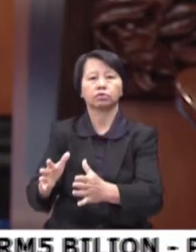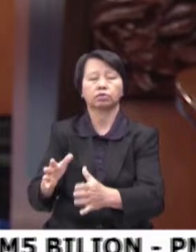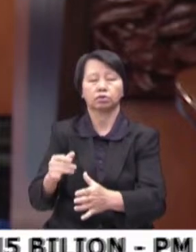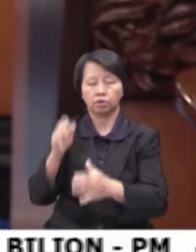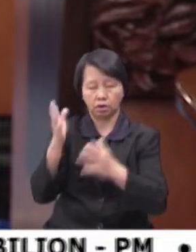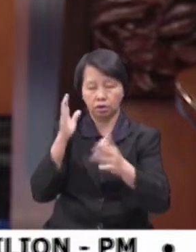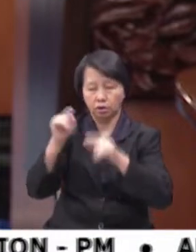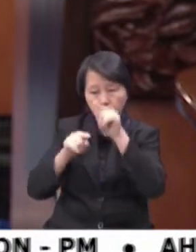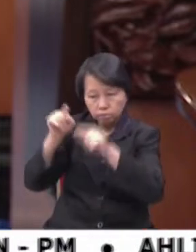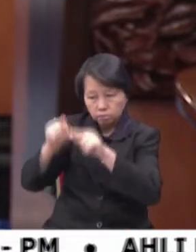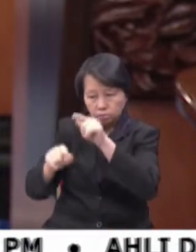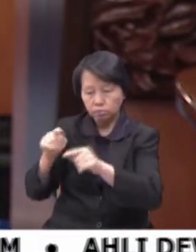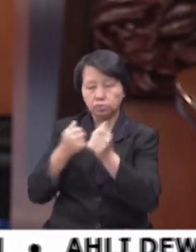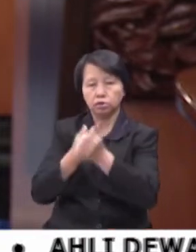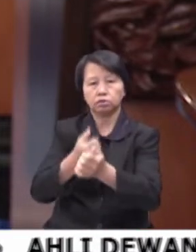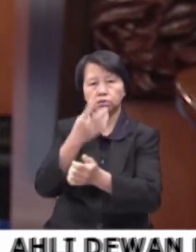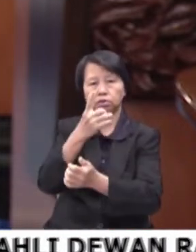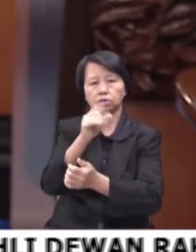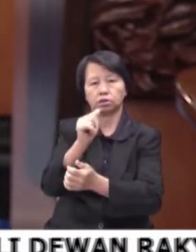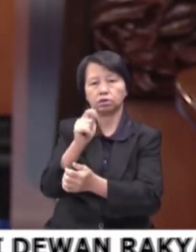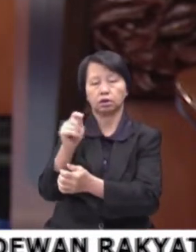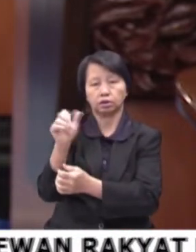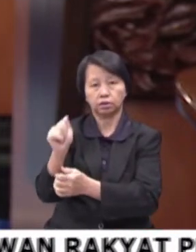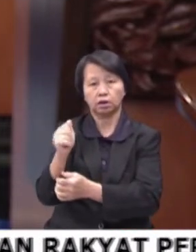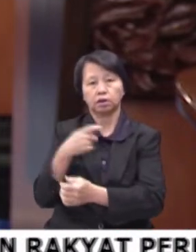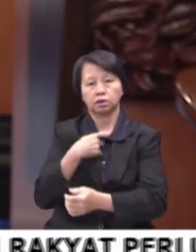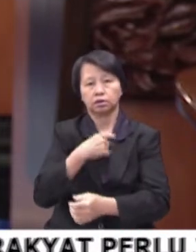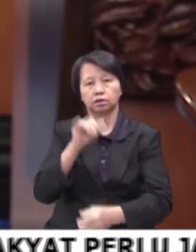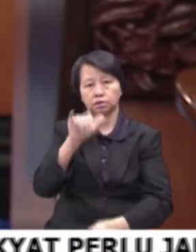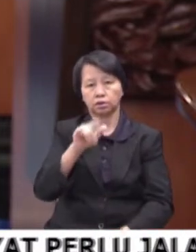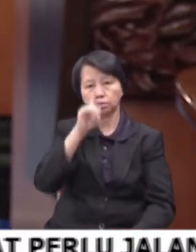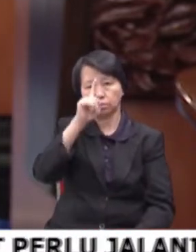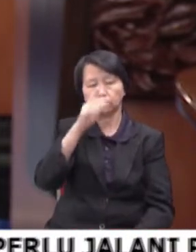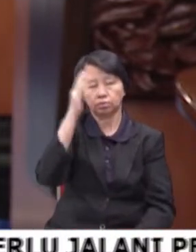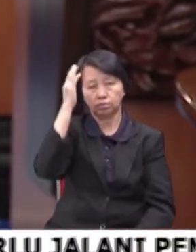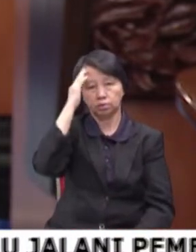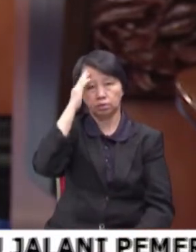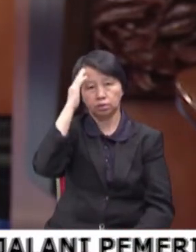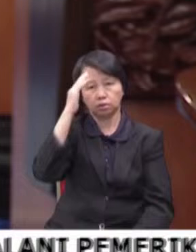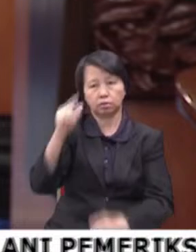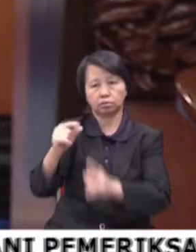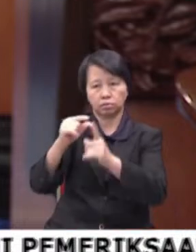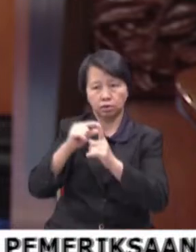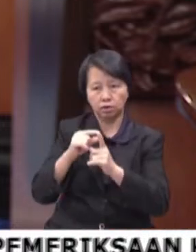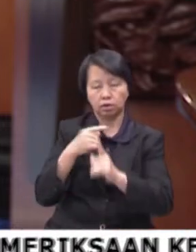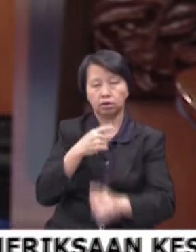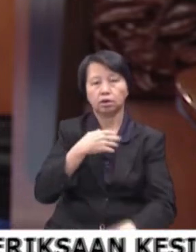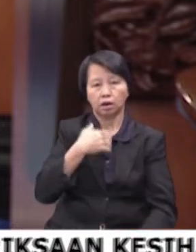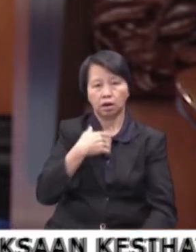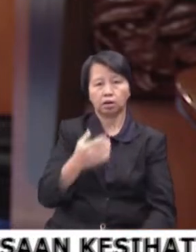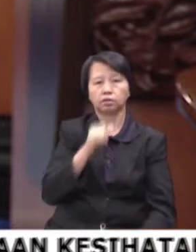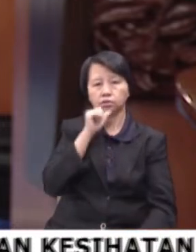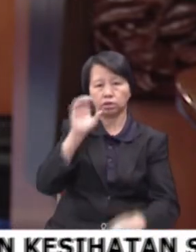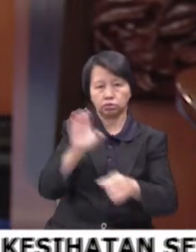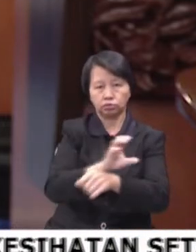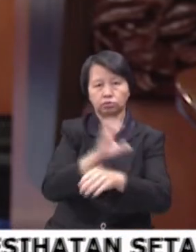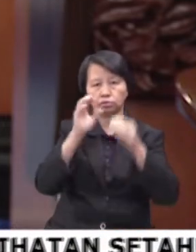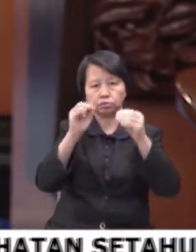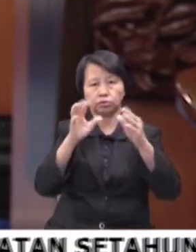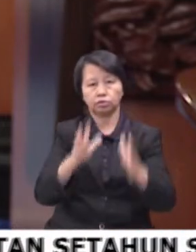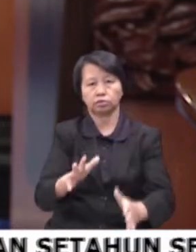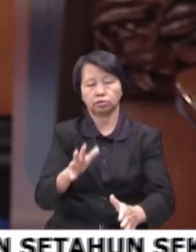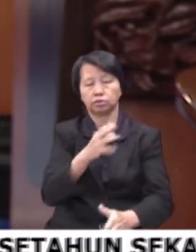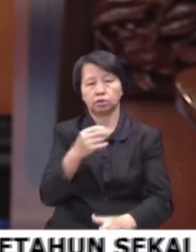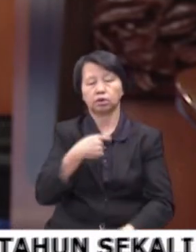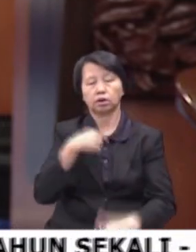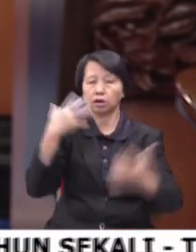muncul mengikut data-data yang kita ada kita memang tahu kenyataan kita memang ada kekurangan guru saya